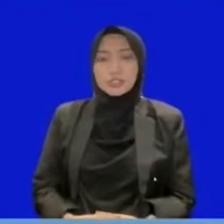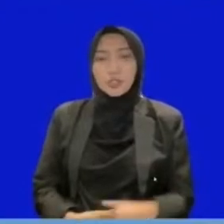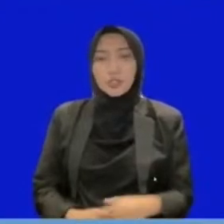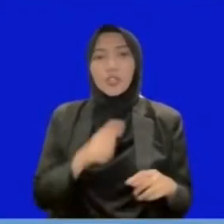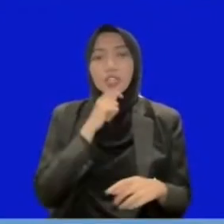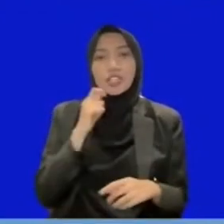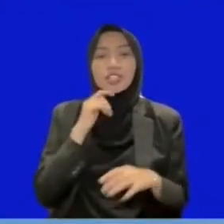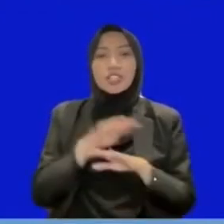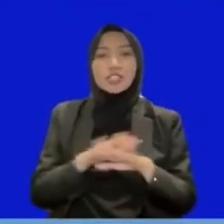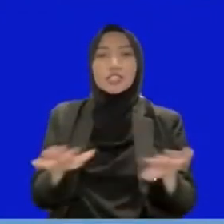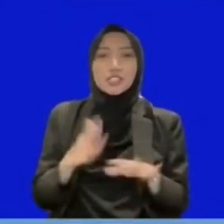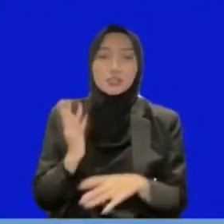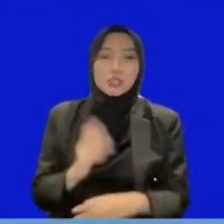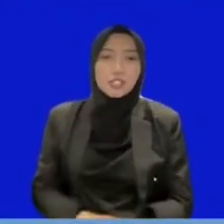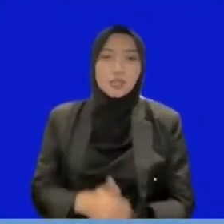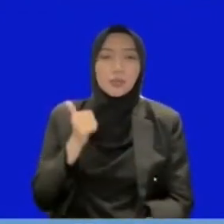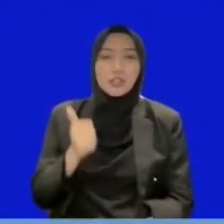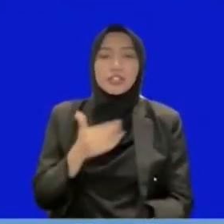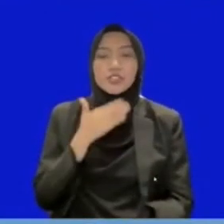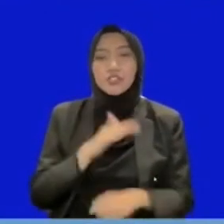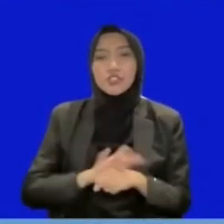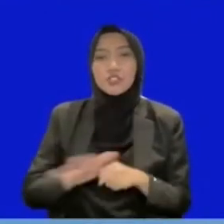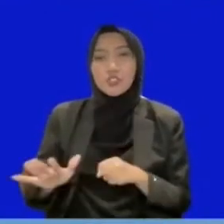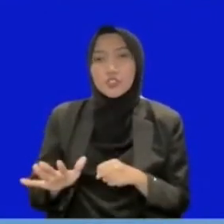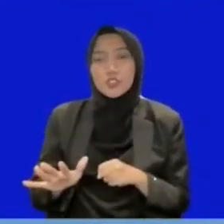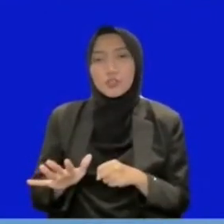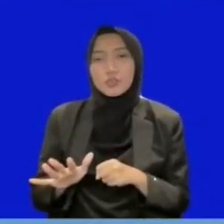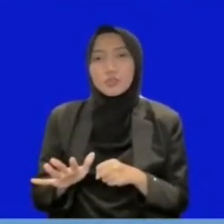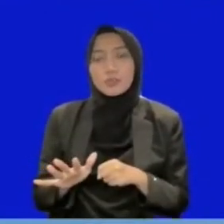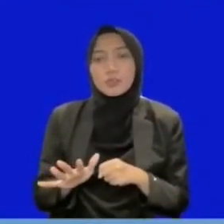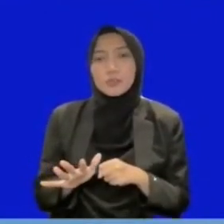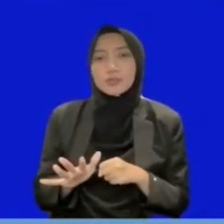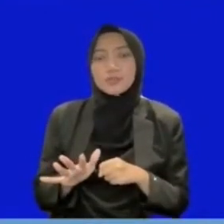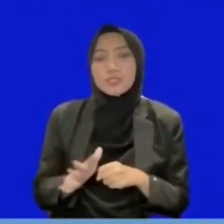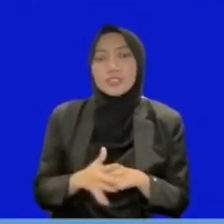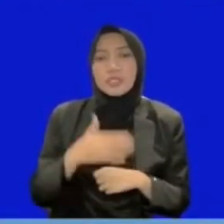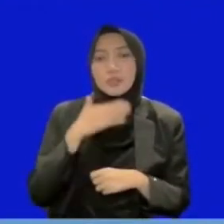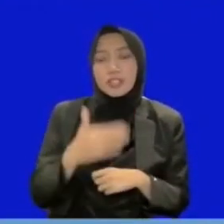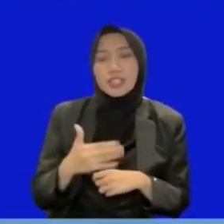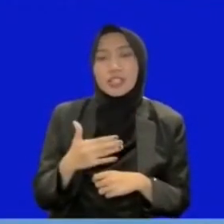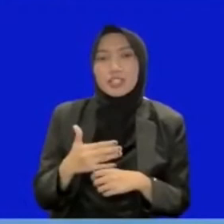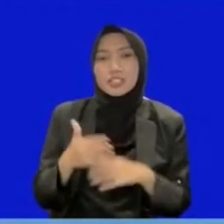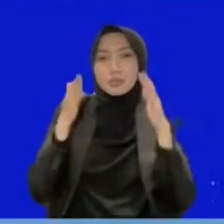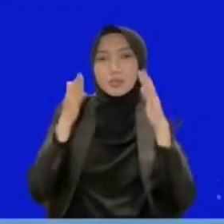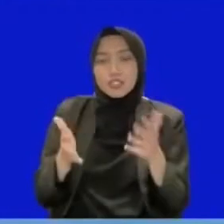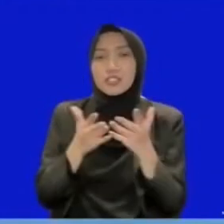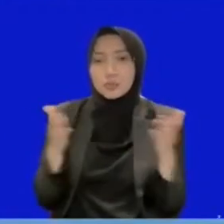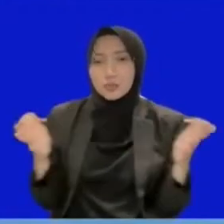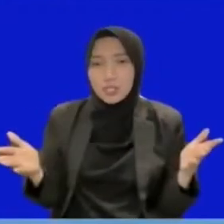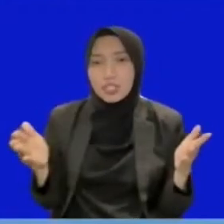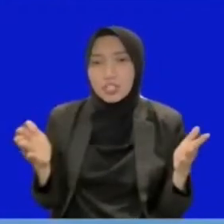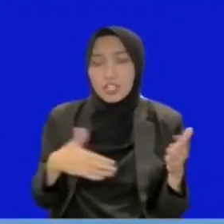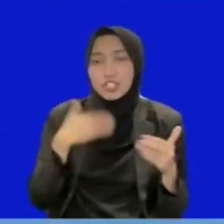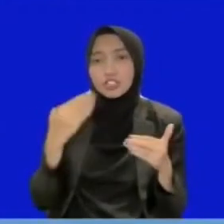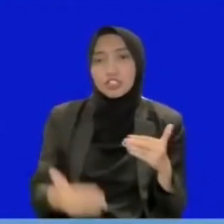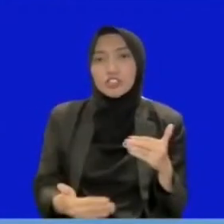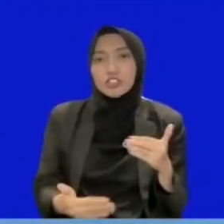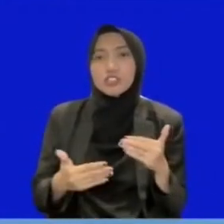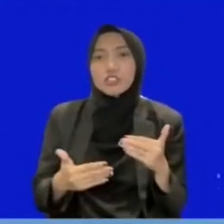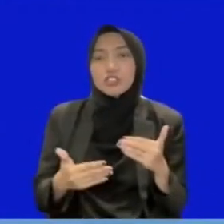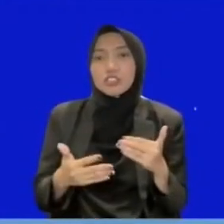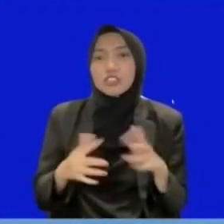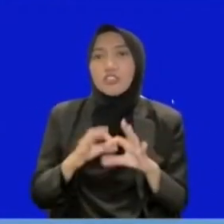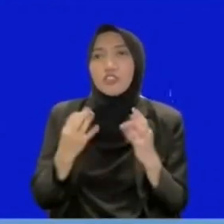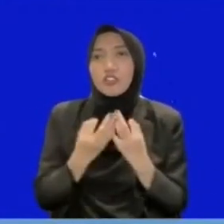ternyata sudah selesai, baik dari saya, mungkin cukup sekian. Terima kasih atas perhatiannya, mungkin nanti kita bisa lanjutkan di dalam